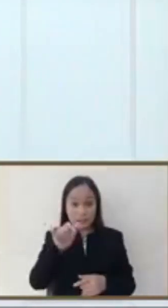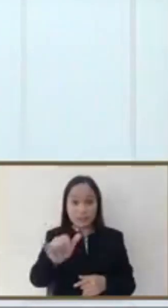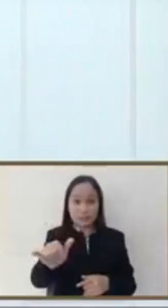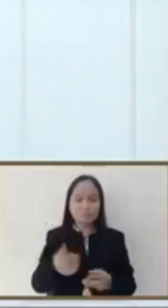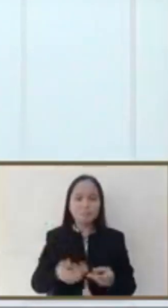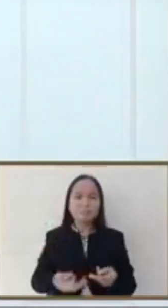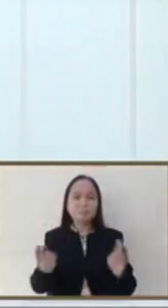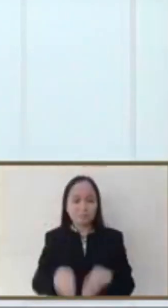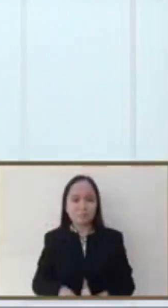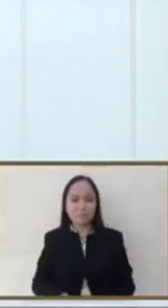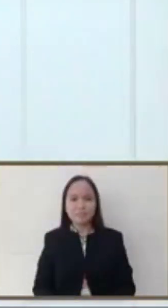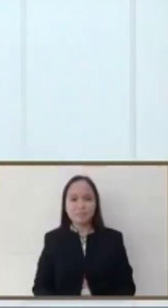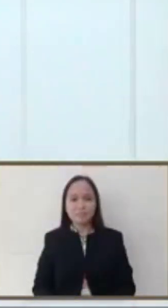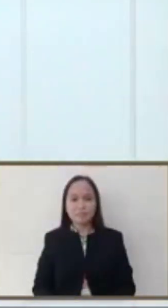matters.